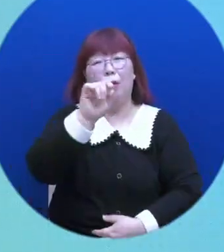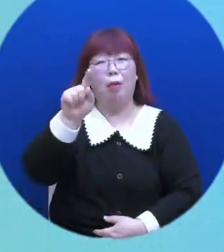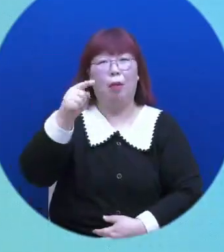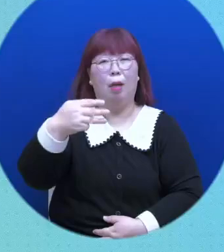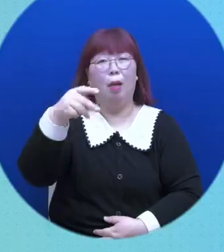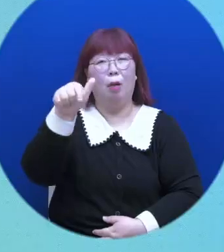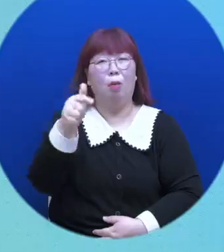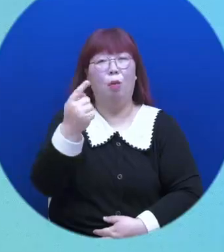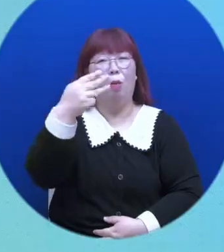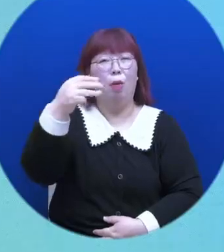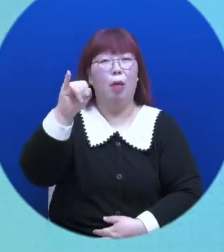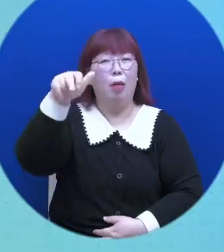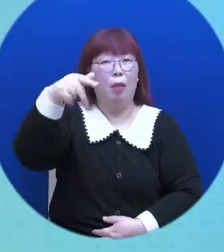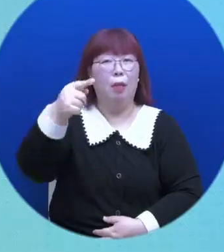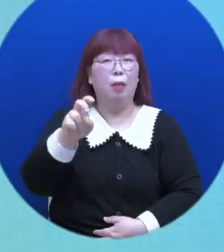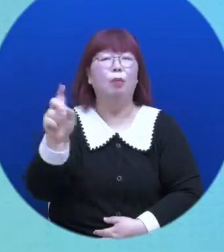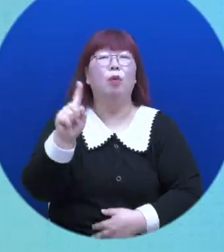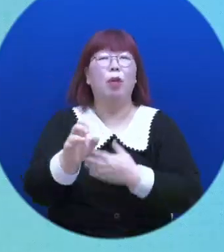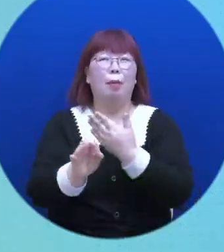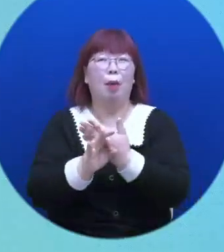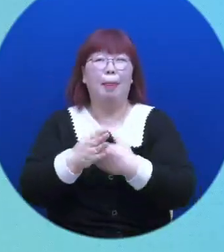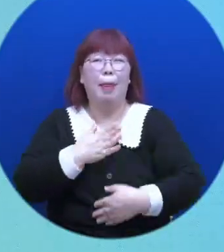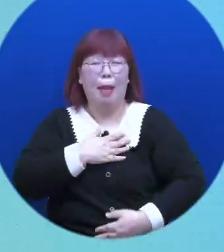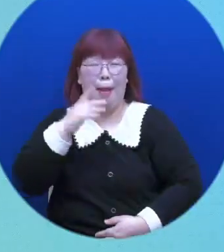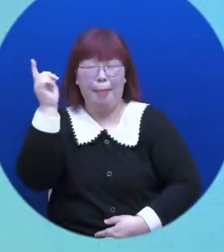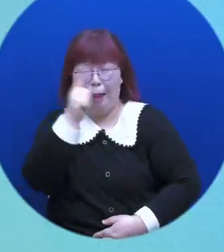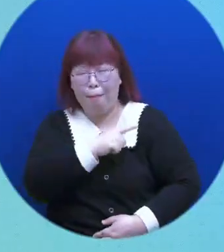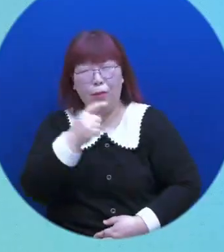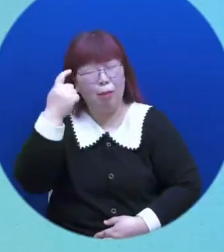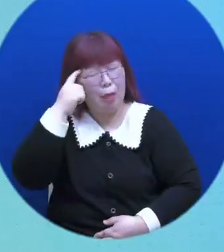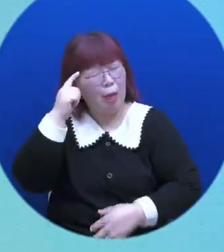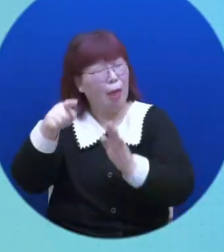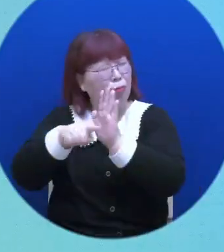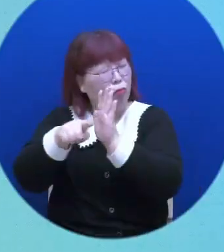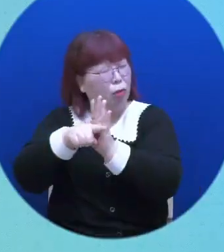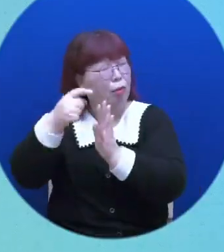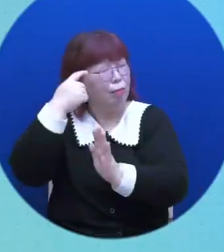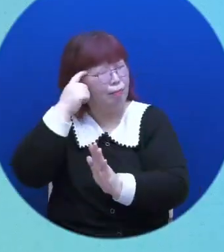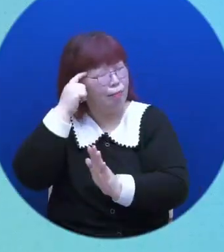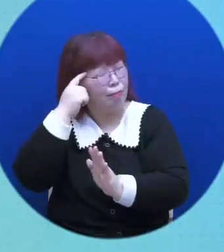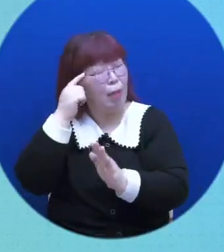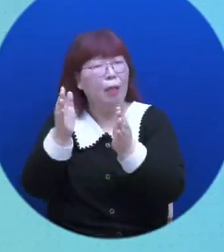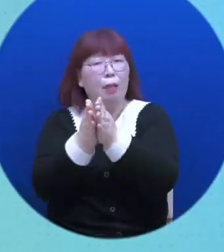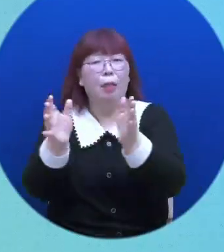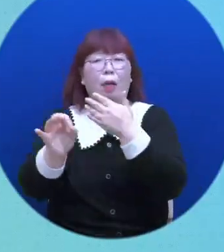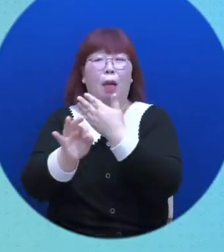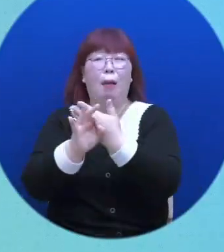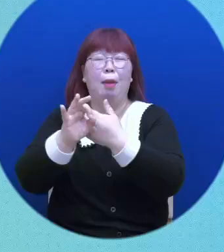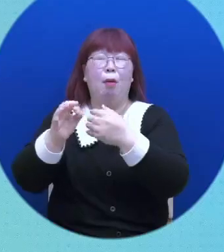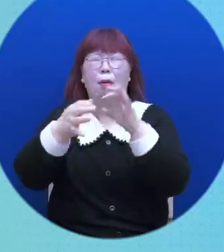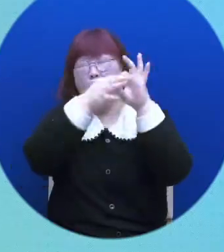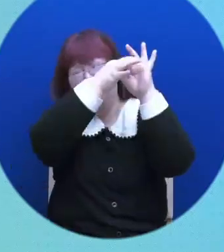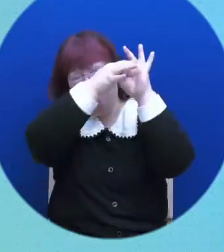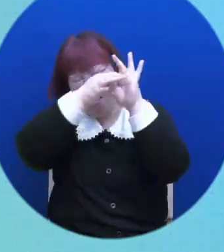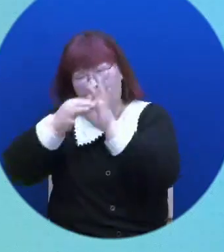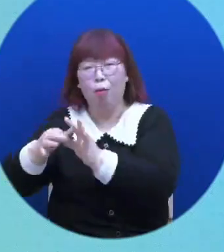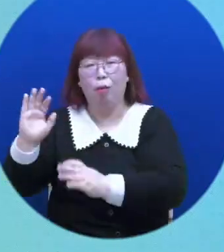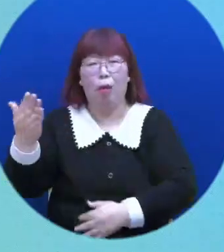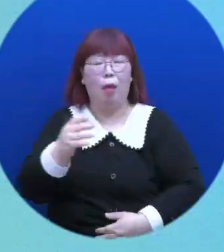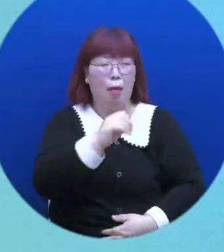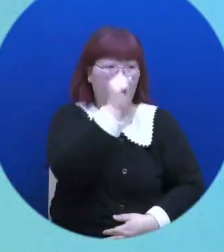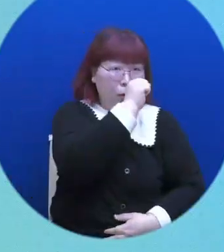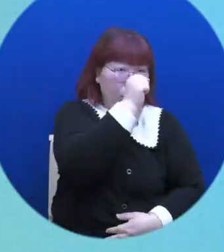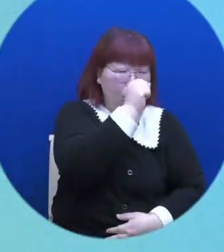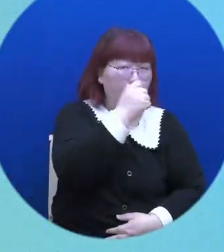내 안에 부정적 생각하면 부정적 알고리즘이 내 머리에 혼동게 만들고, 선한 생각, 좋은